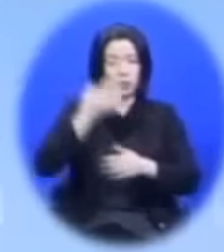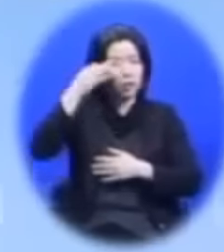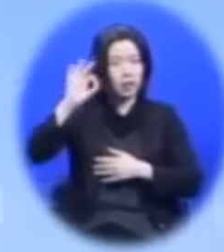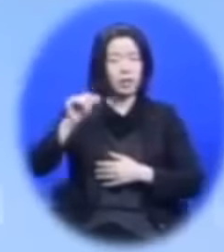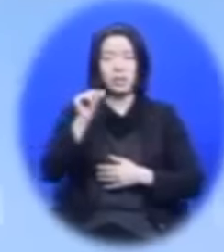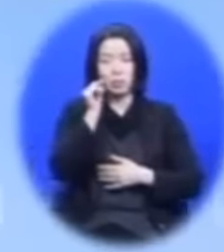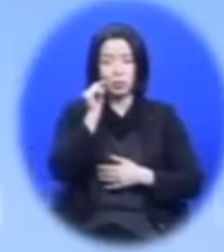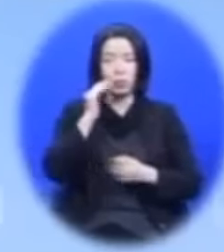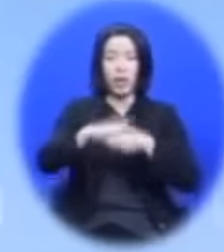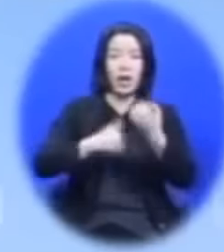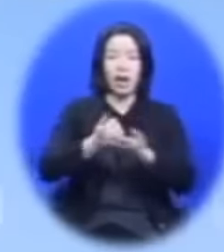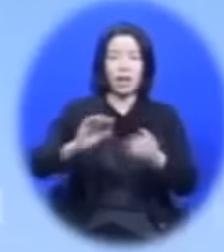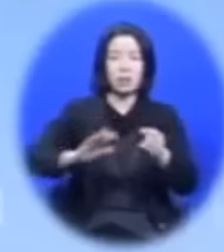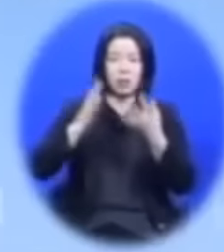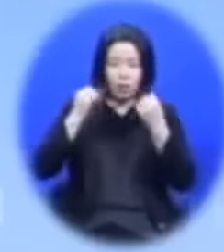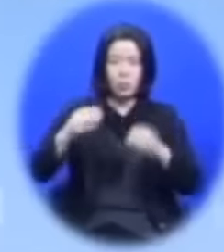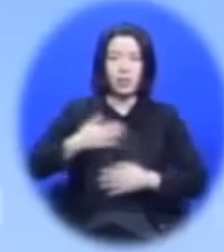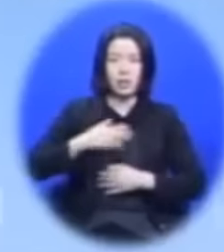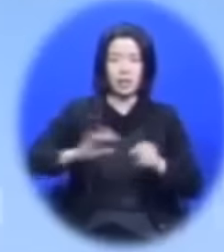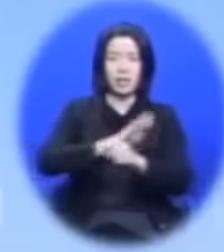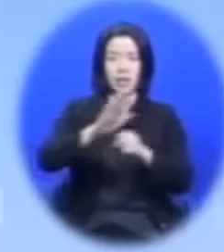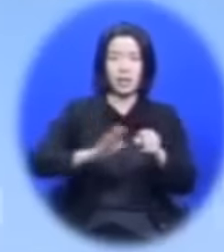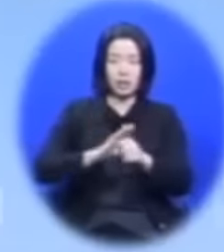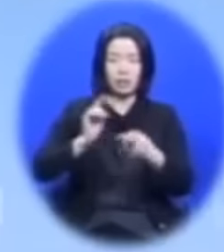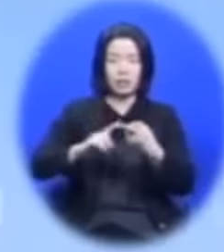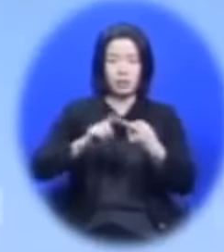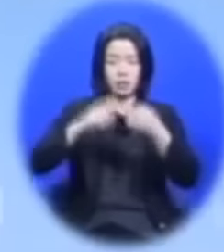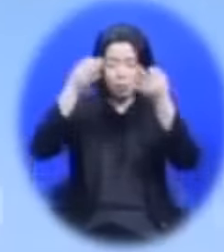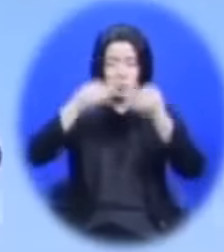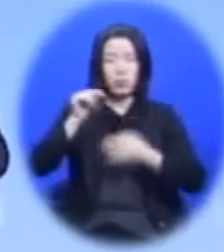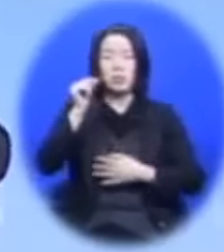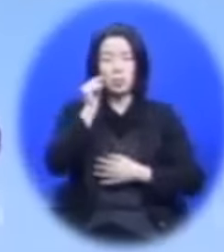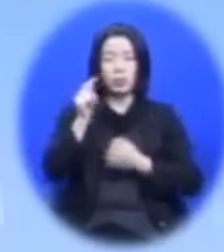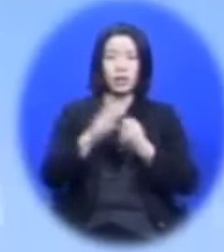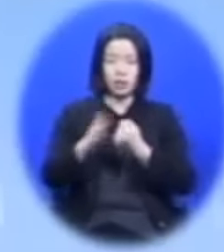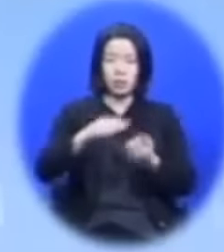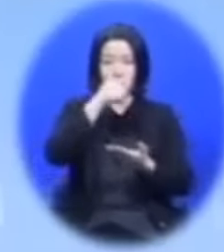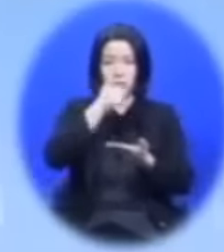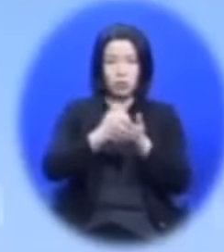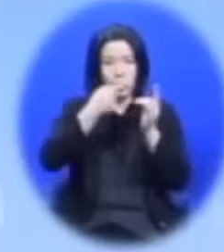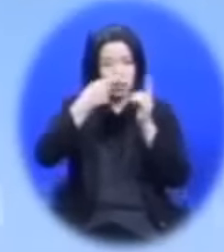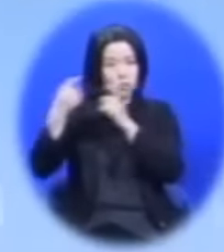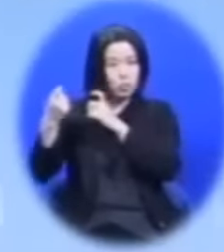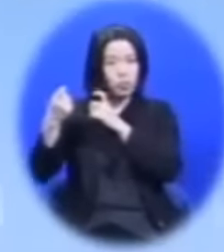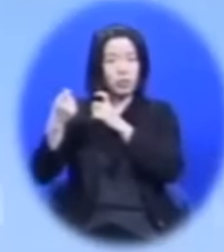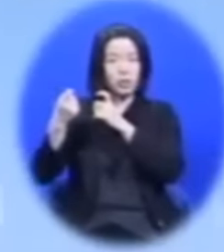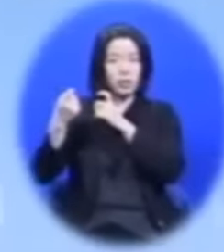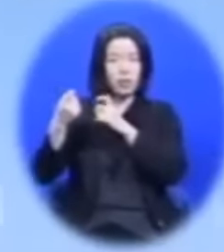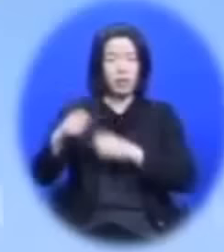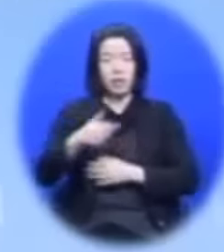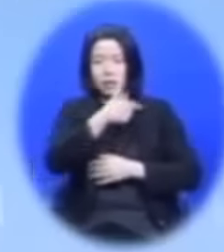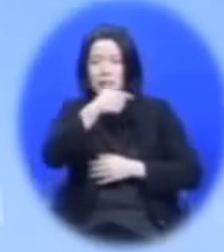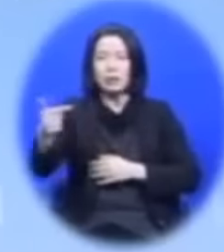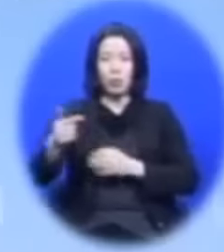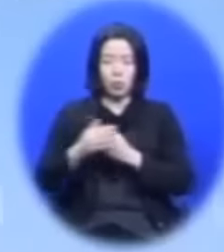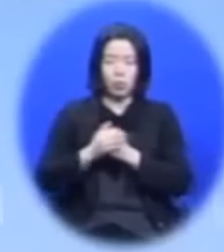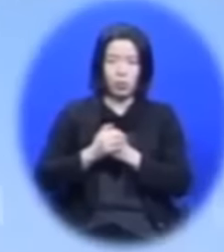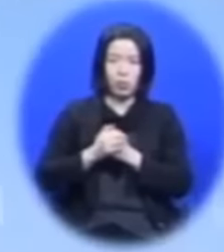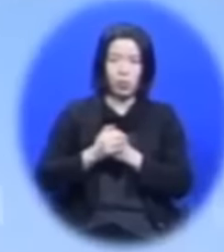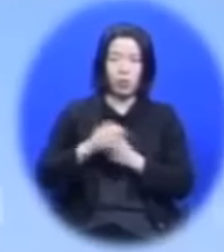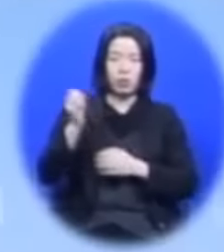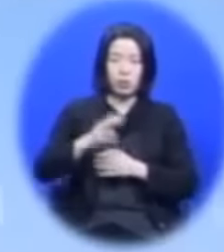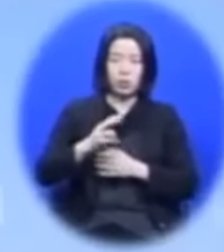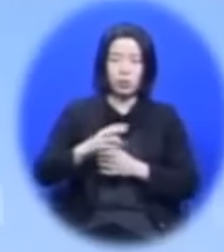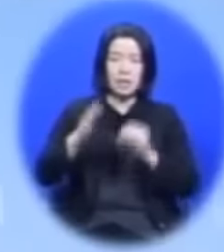얼마나 사랑하셨는지를 보지 못하니까 그러니까 죄의 유혹이 크고